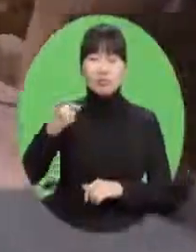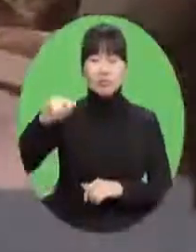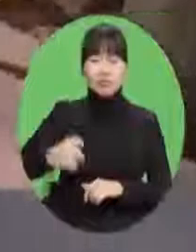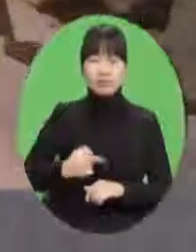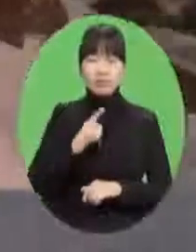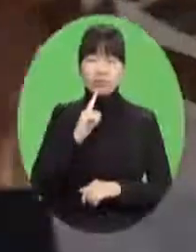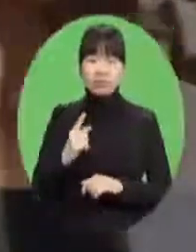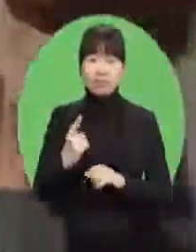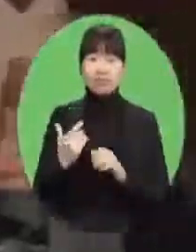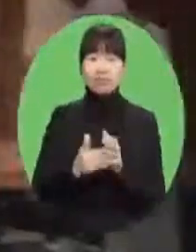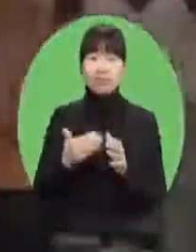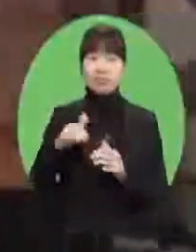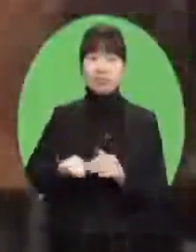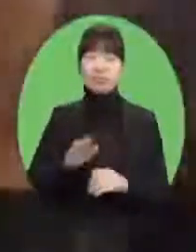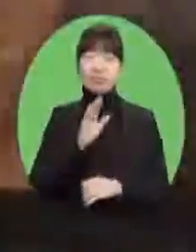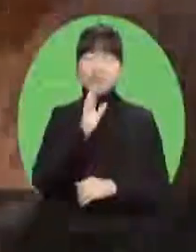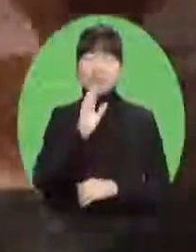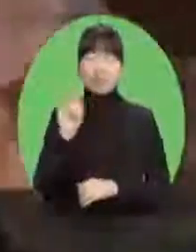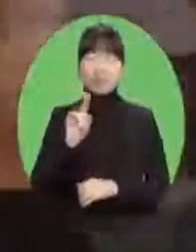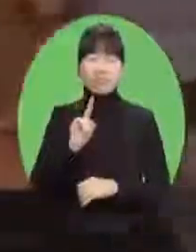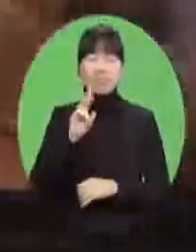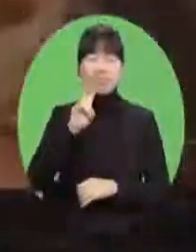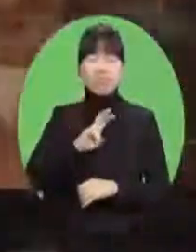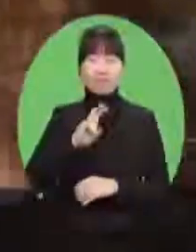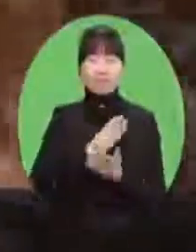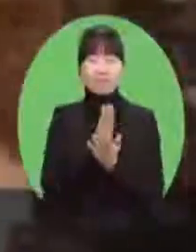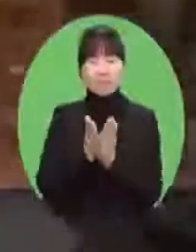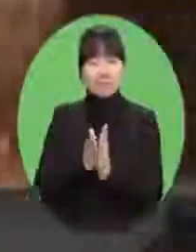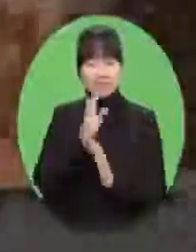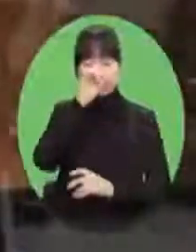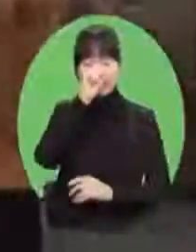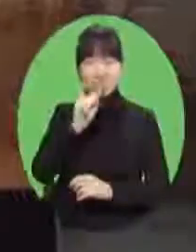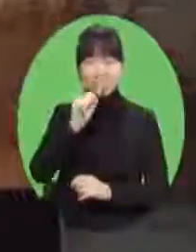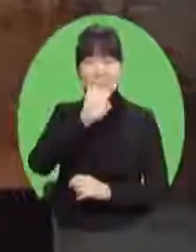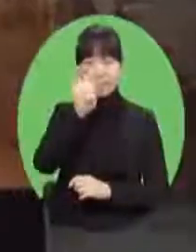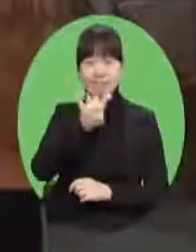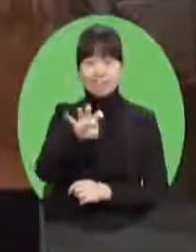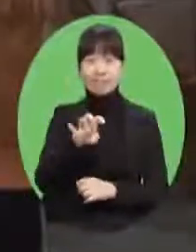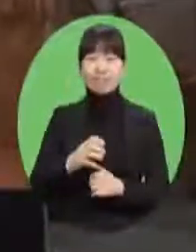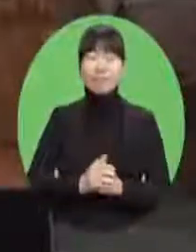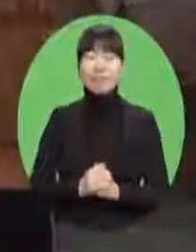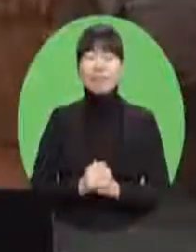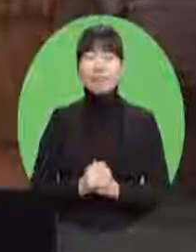많은데요. 과연 어떤 음악을 들어야 좋을까요?